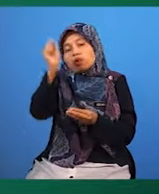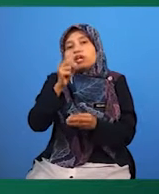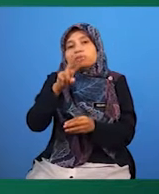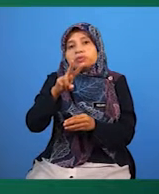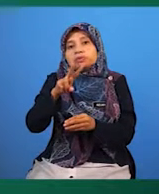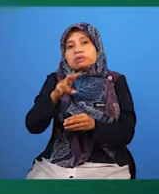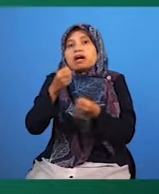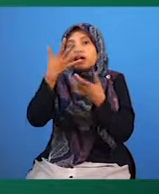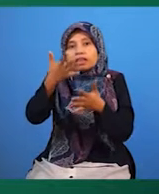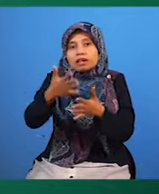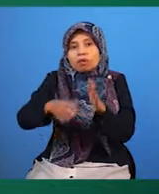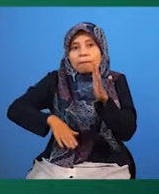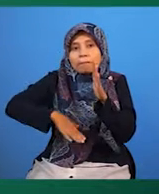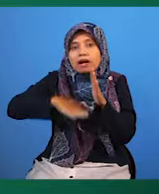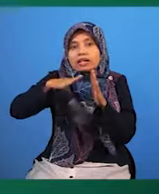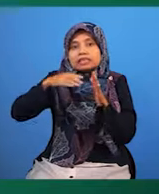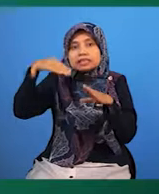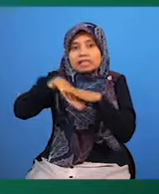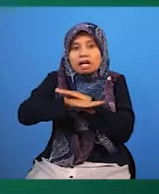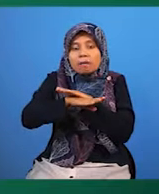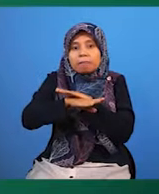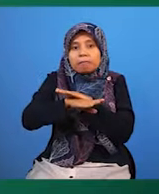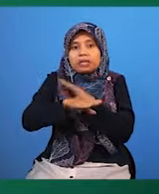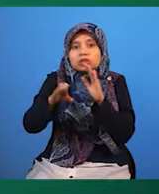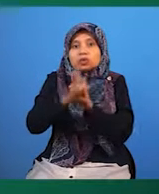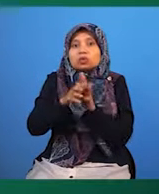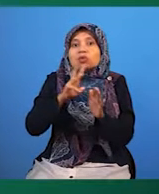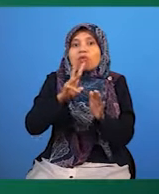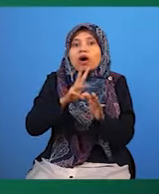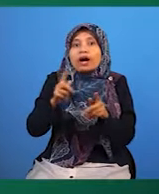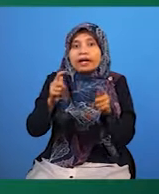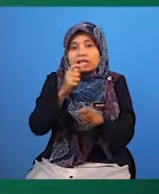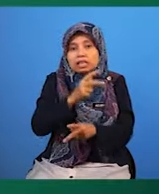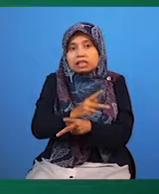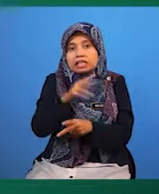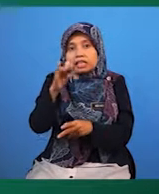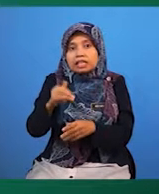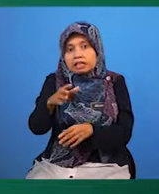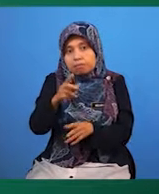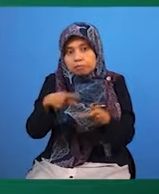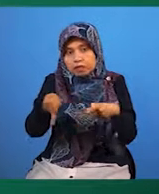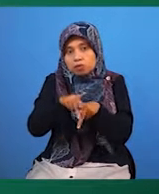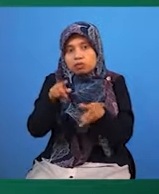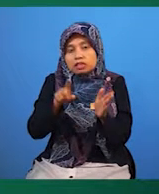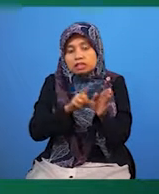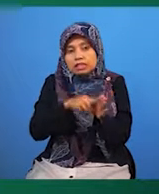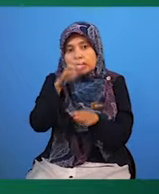adalah nyatakan paras kedalaman sampel air ternakan yang perlu diambil.